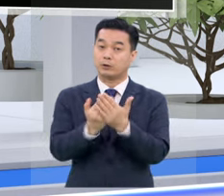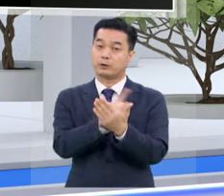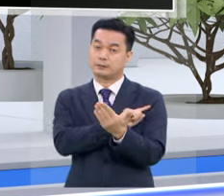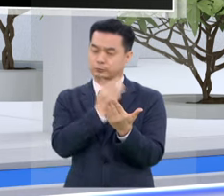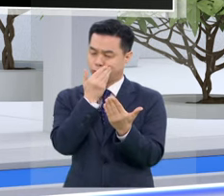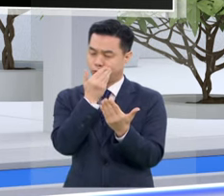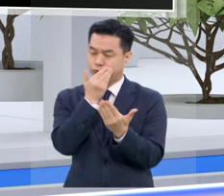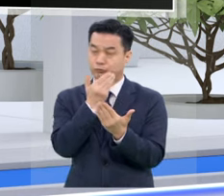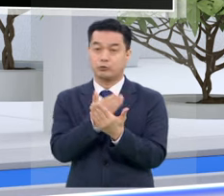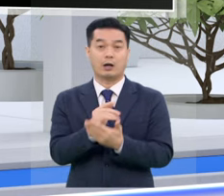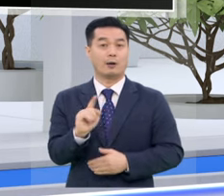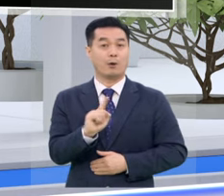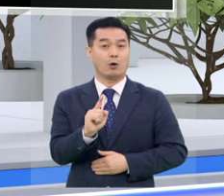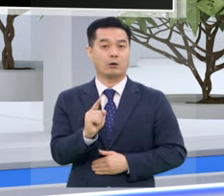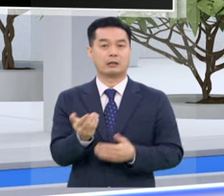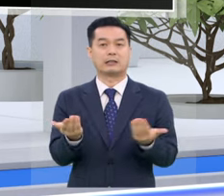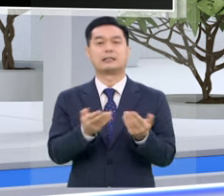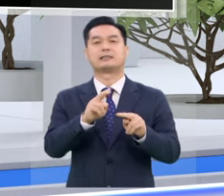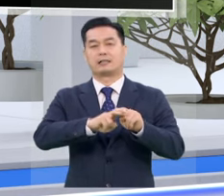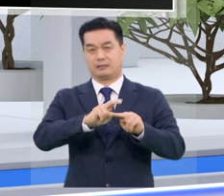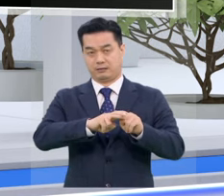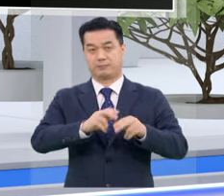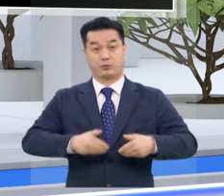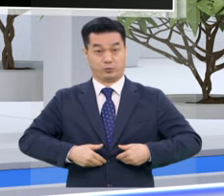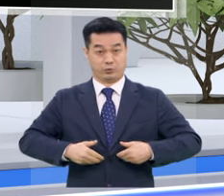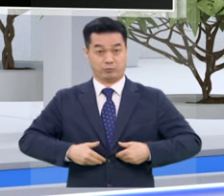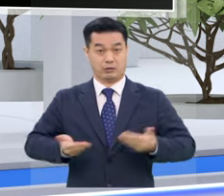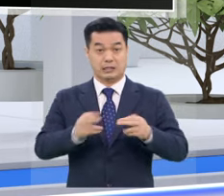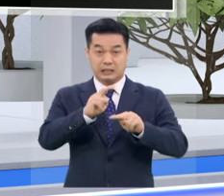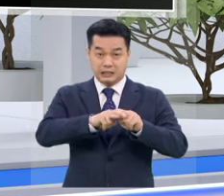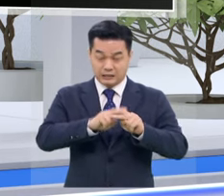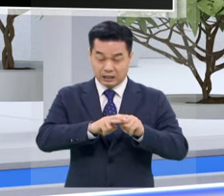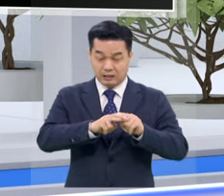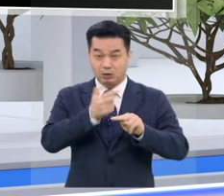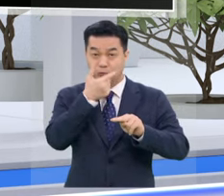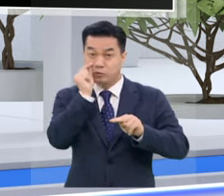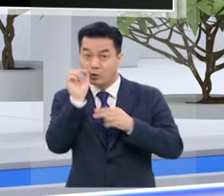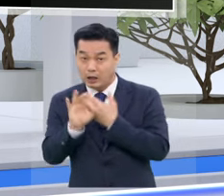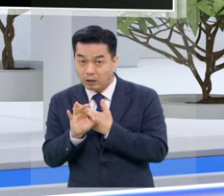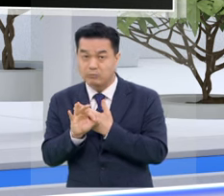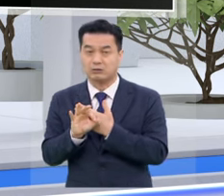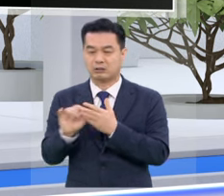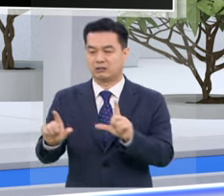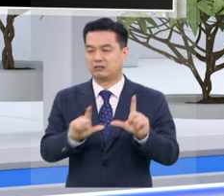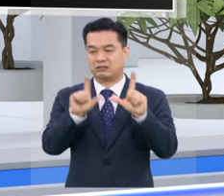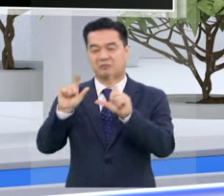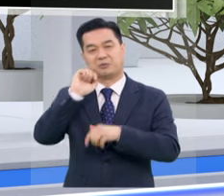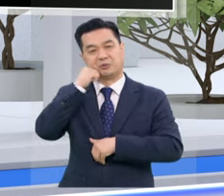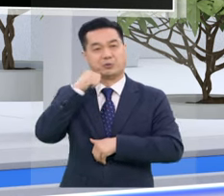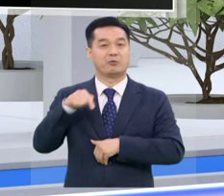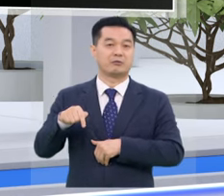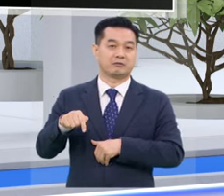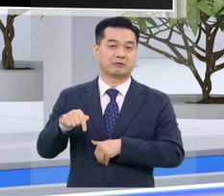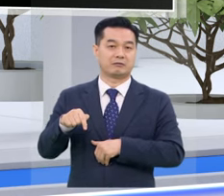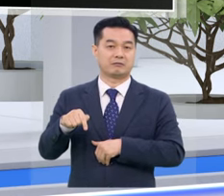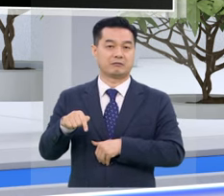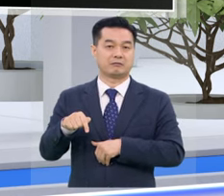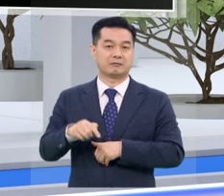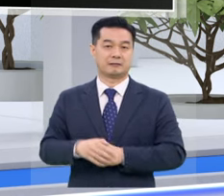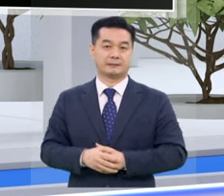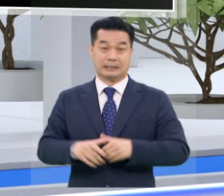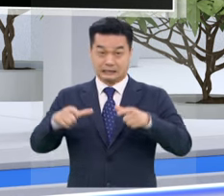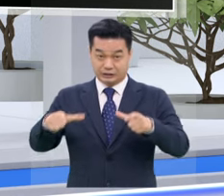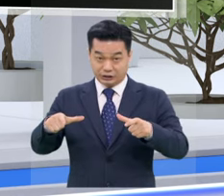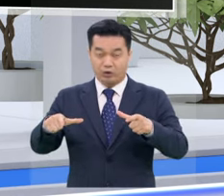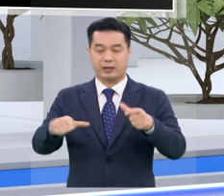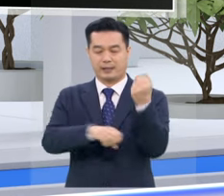중요한 것은 일자리입니다 일자리 문제가 해결되지 않으면 3도 없습니다 무엇보다 지역에